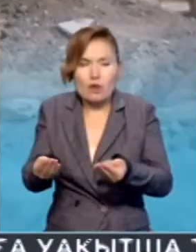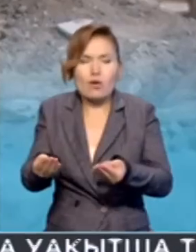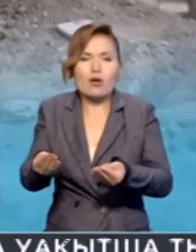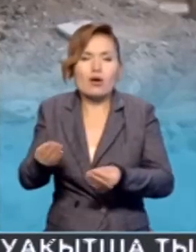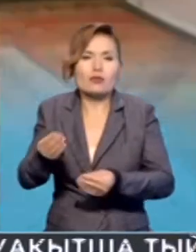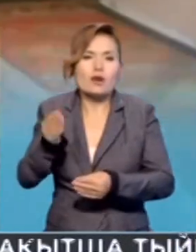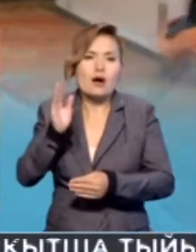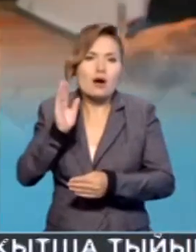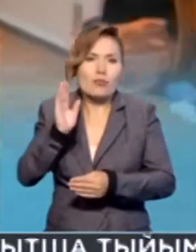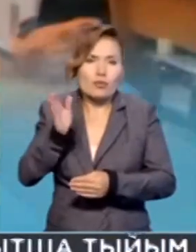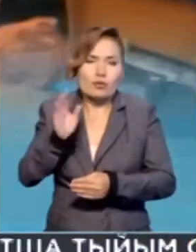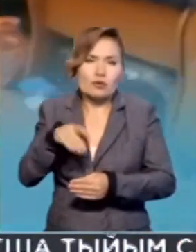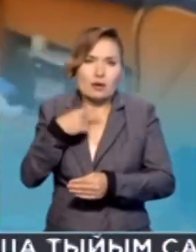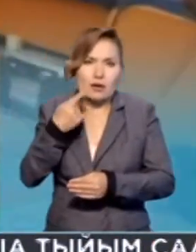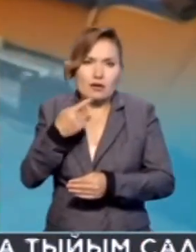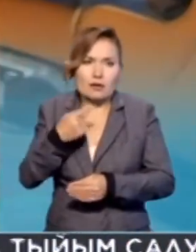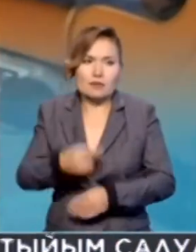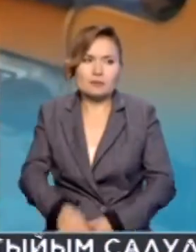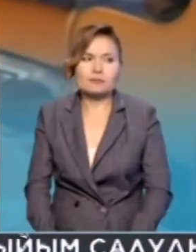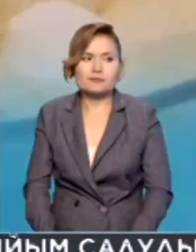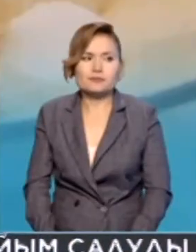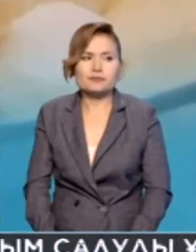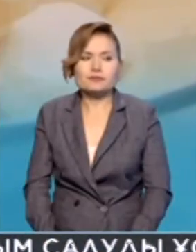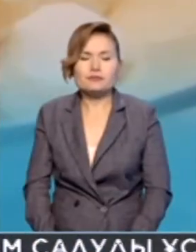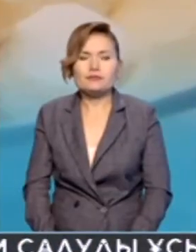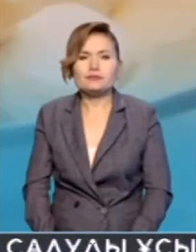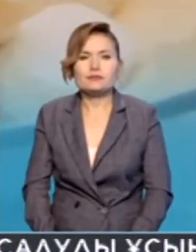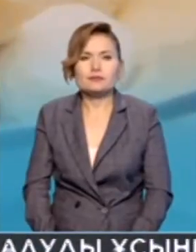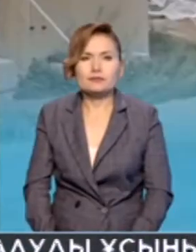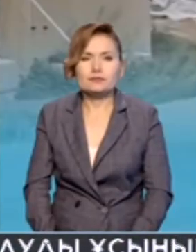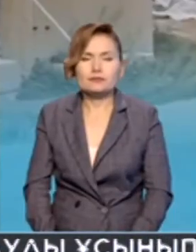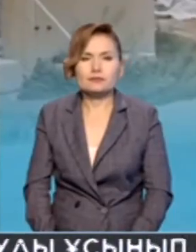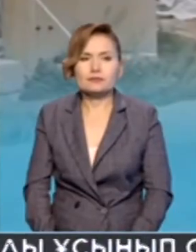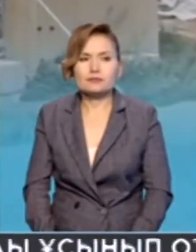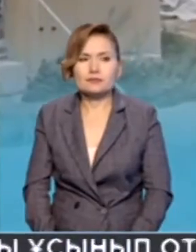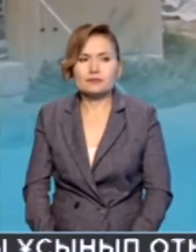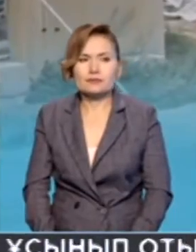деп үміттеніп отыр. Ардақ Мұратқызы, Қайырбек Ерболатұлы, Ұлттық арна, Батыс Қазақстан облысынан.